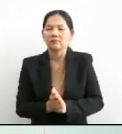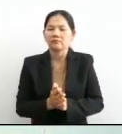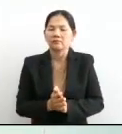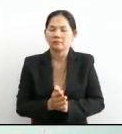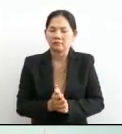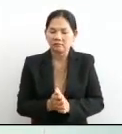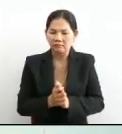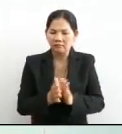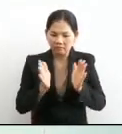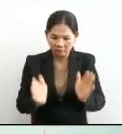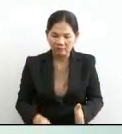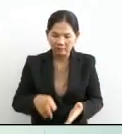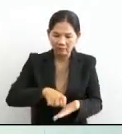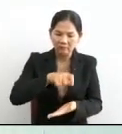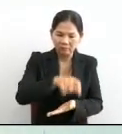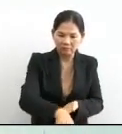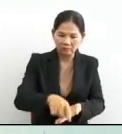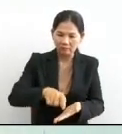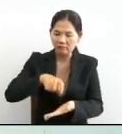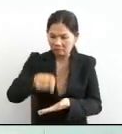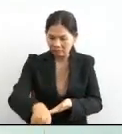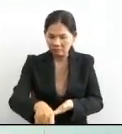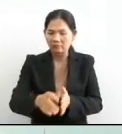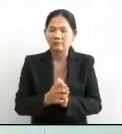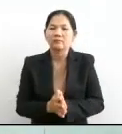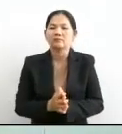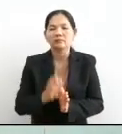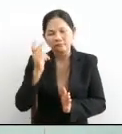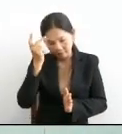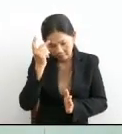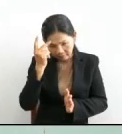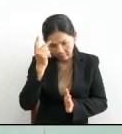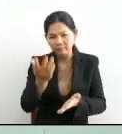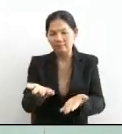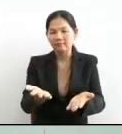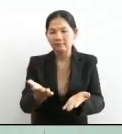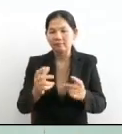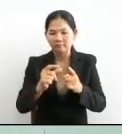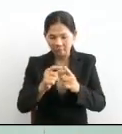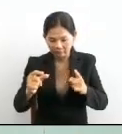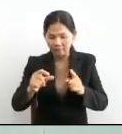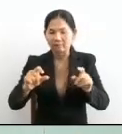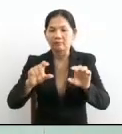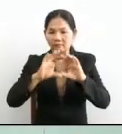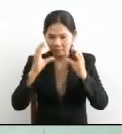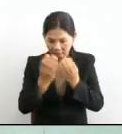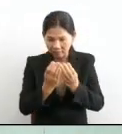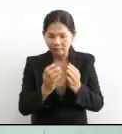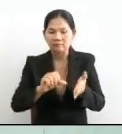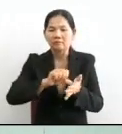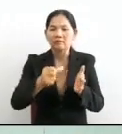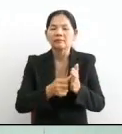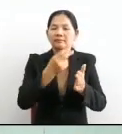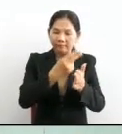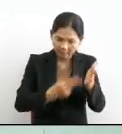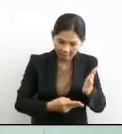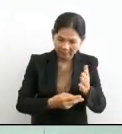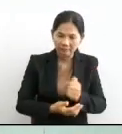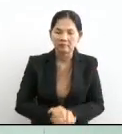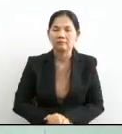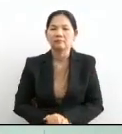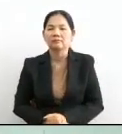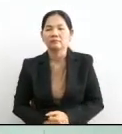cá sẽ còn chấm cá sẽ có còn cật mưa thằng ọc nếp thằng ọc bịa chìa với hai miên này thà đốt